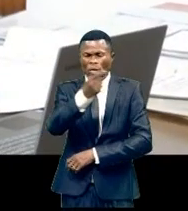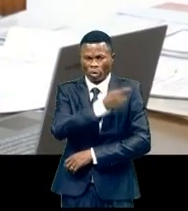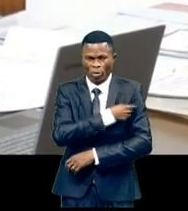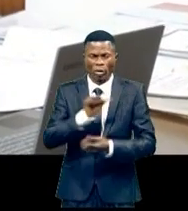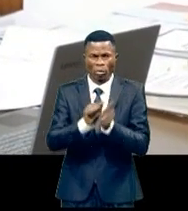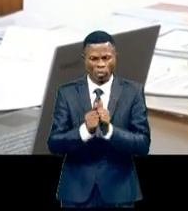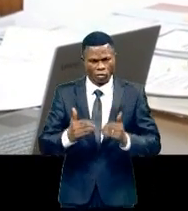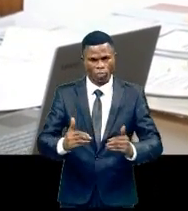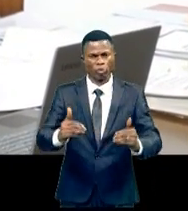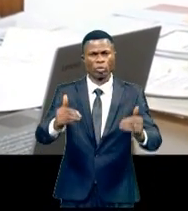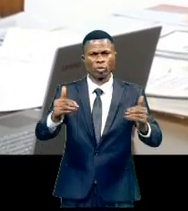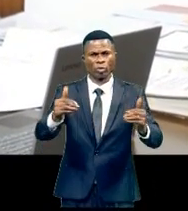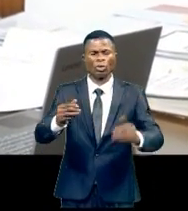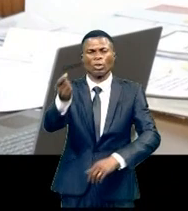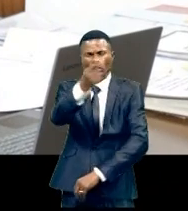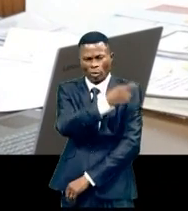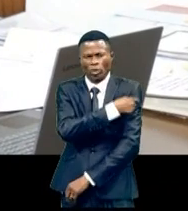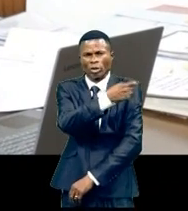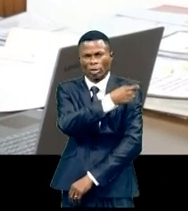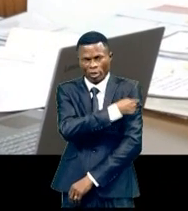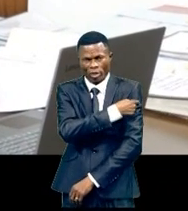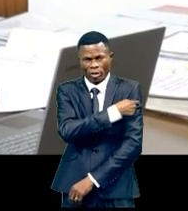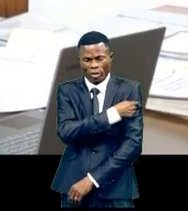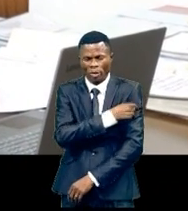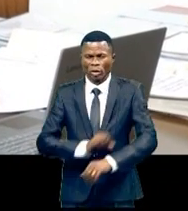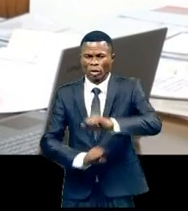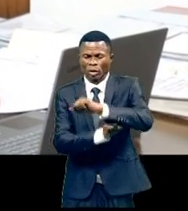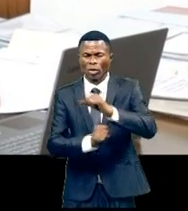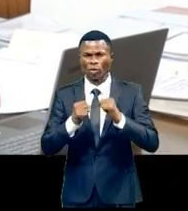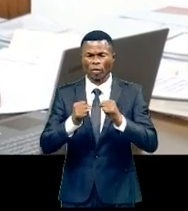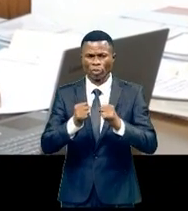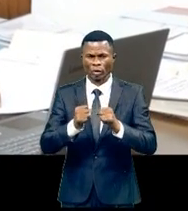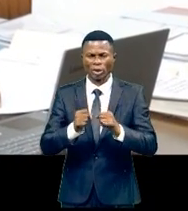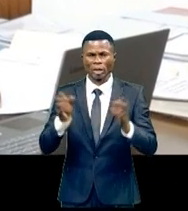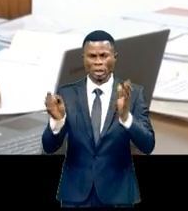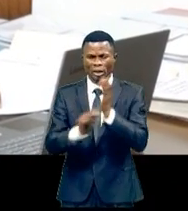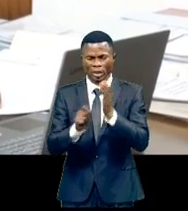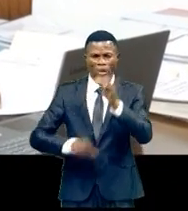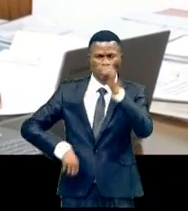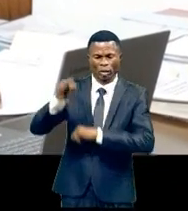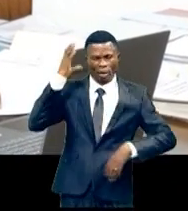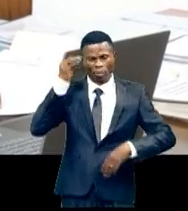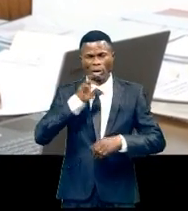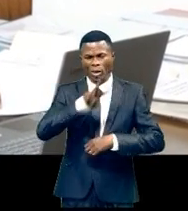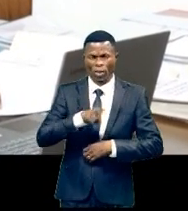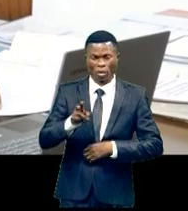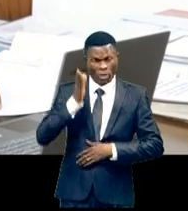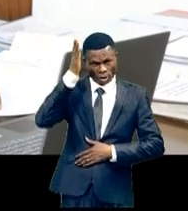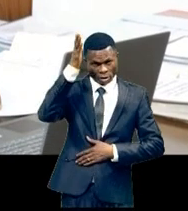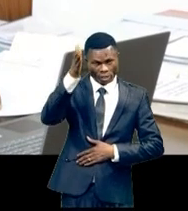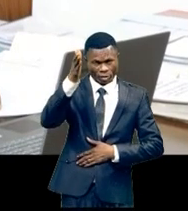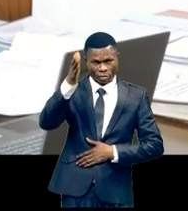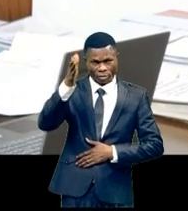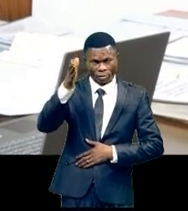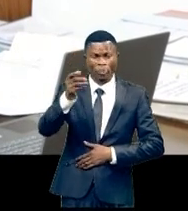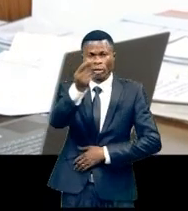de poursuivre la vaccination, pilier stratégique de notre stratégie de riposte. Dans les prochains jours,